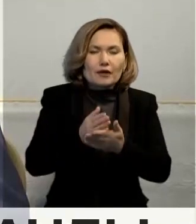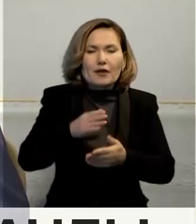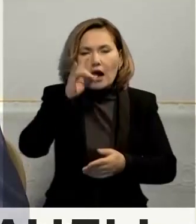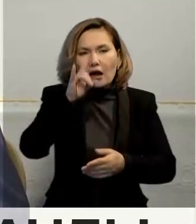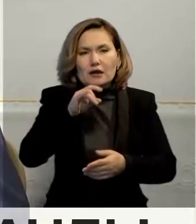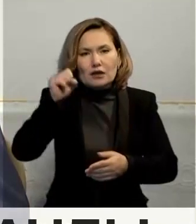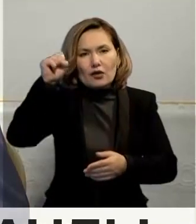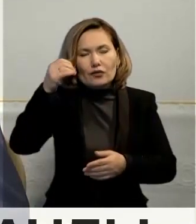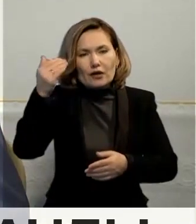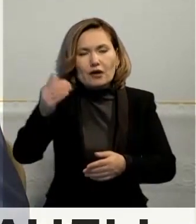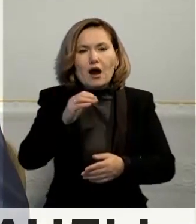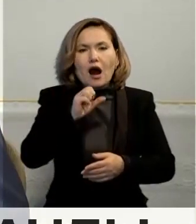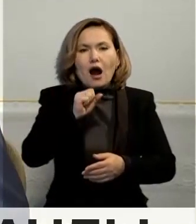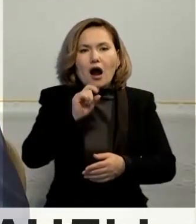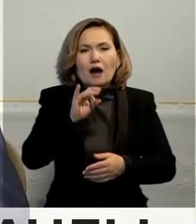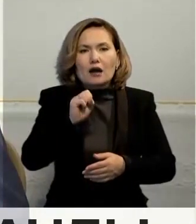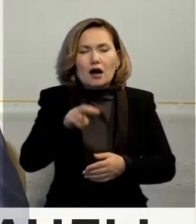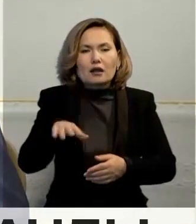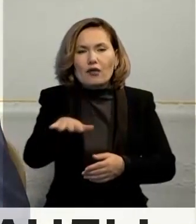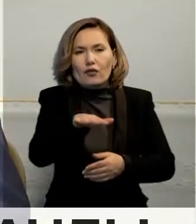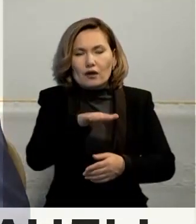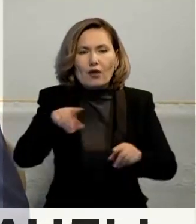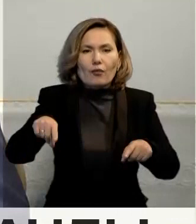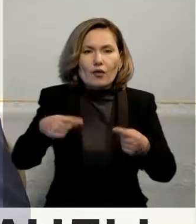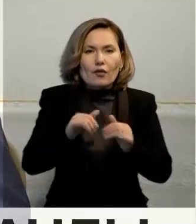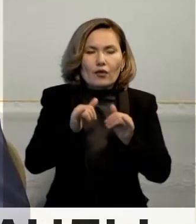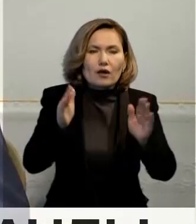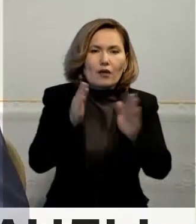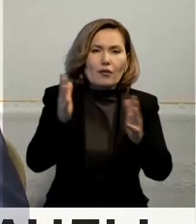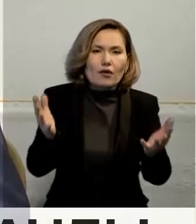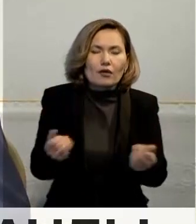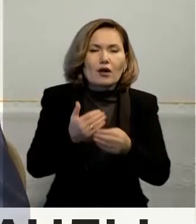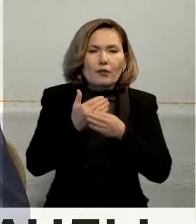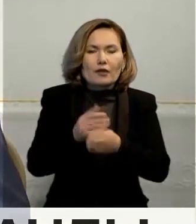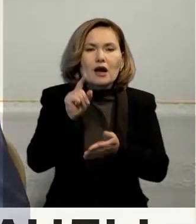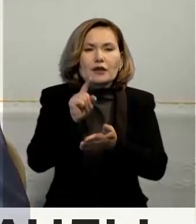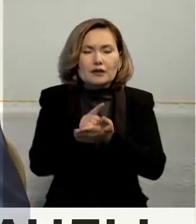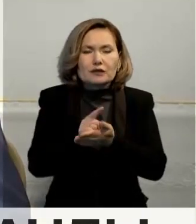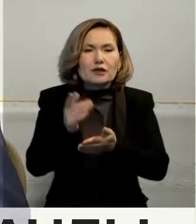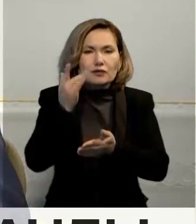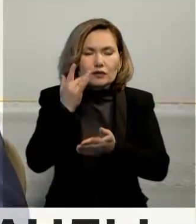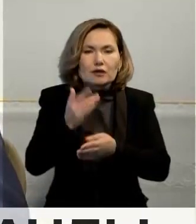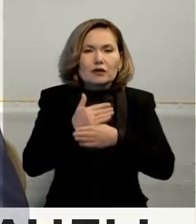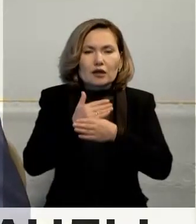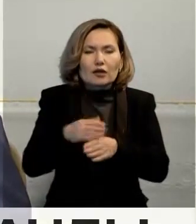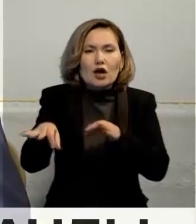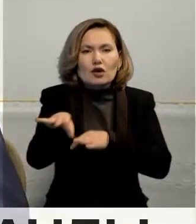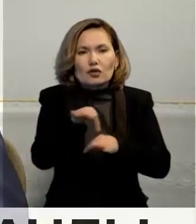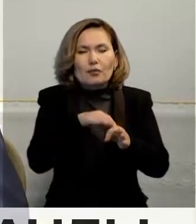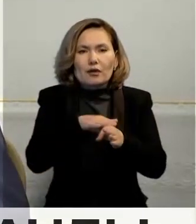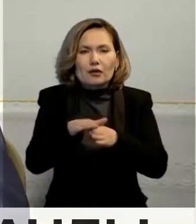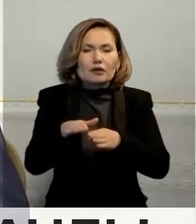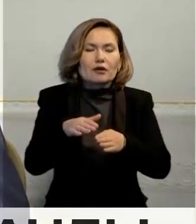мен Өзбекстан арал өңіріндегі жағдайды айтарлықтай тұрақтандыруға мүмкіндік беретін тиісті шараларды және жобаларды іске